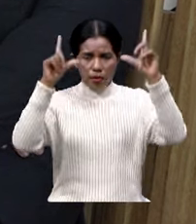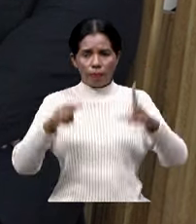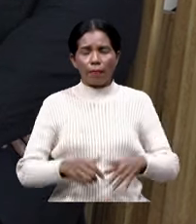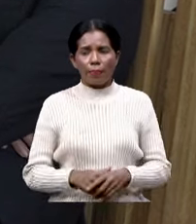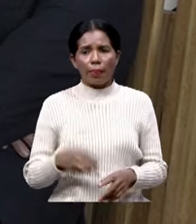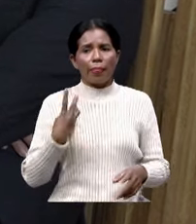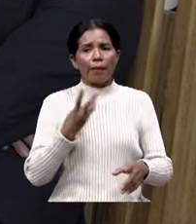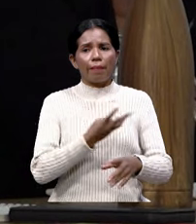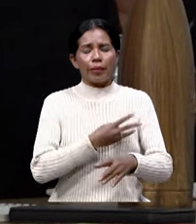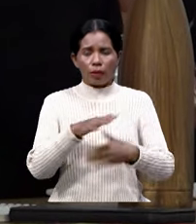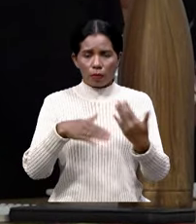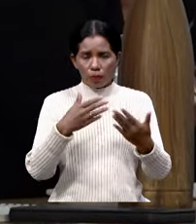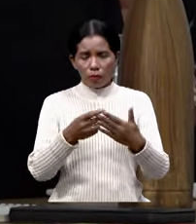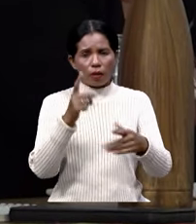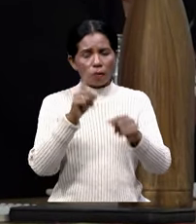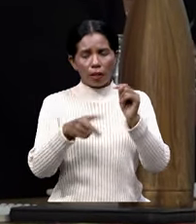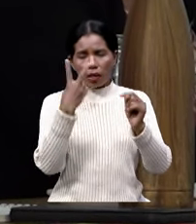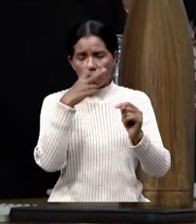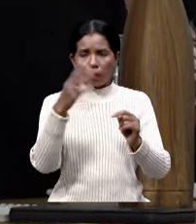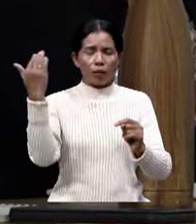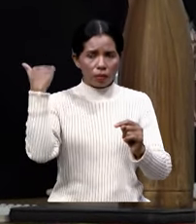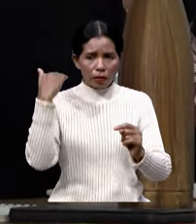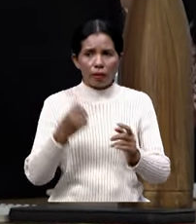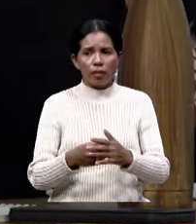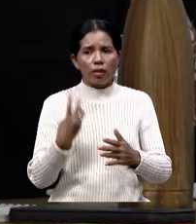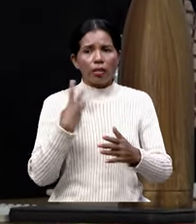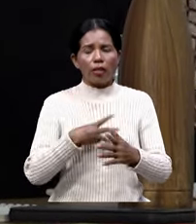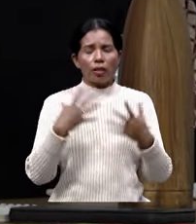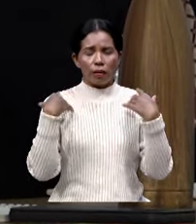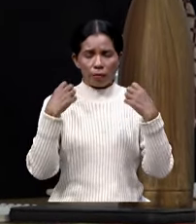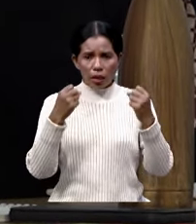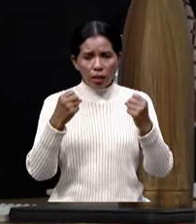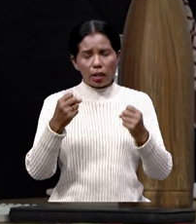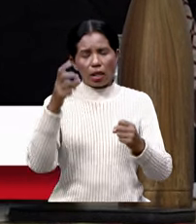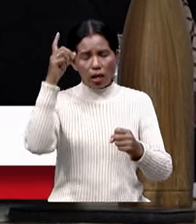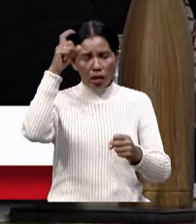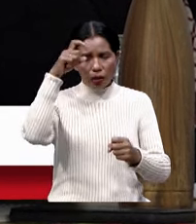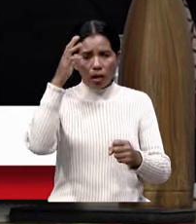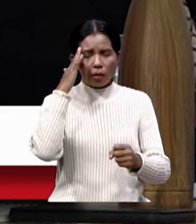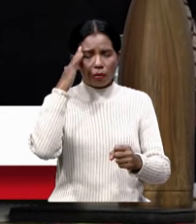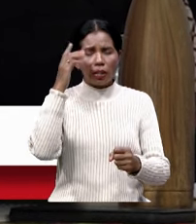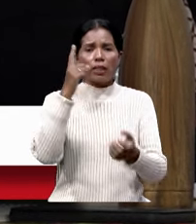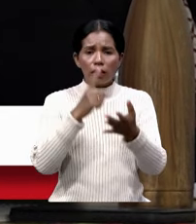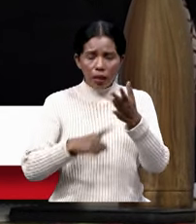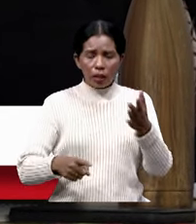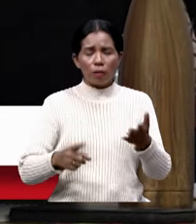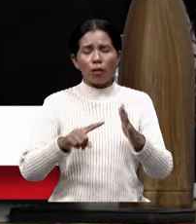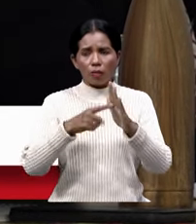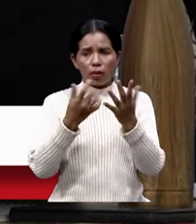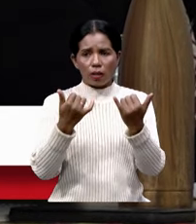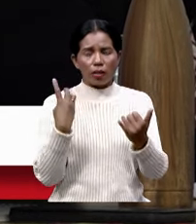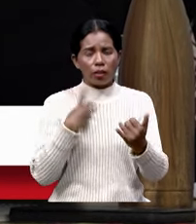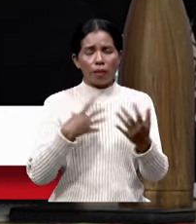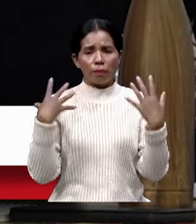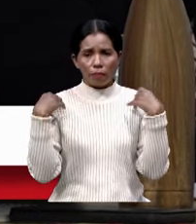Ita tu brani ante que bakotu, ita brani hanoi saída maka kontese oni, kita tuh berani hapun tuh ketek ke